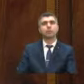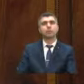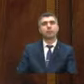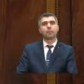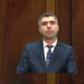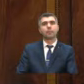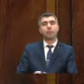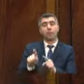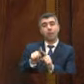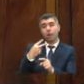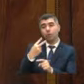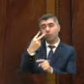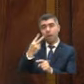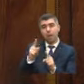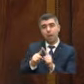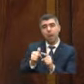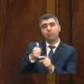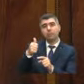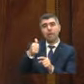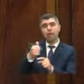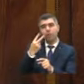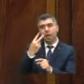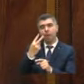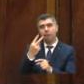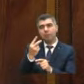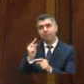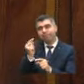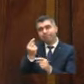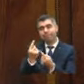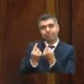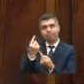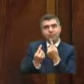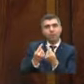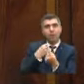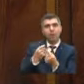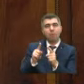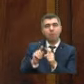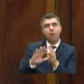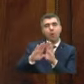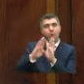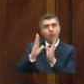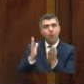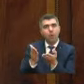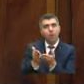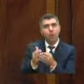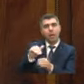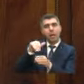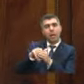علاش ما نشوفوش الجانب الايجابي؟ علاش كنشوفو غير الجانب السلبي؟ انا ما ركوش انا هذوك اللي عندي في الحزب نجيبهم كاملين اخر ونديرهم